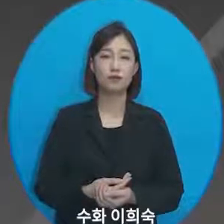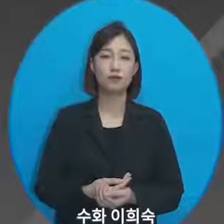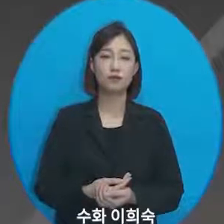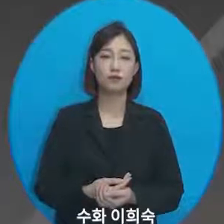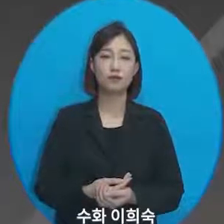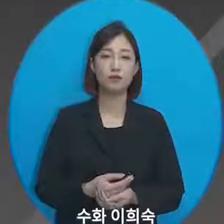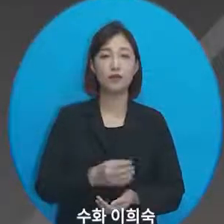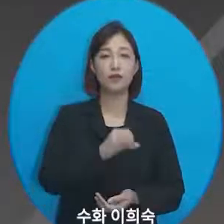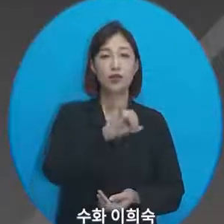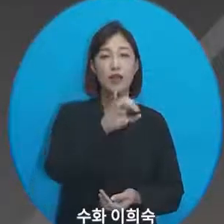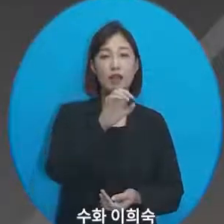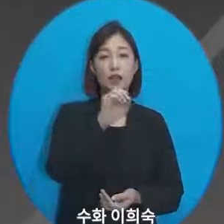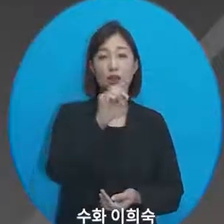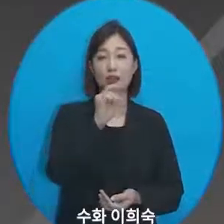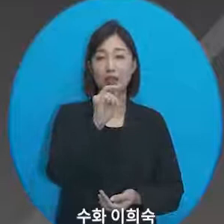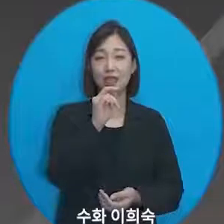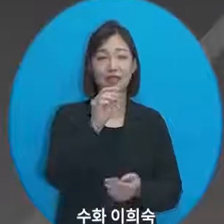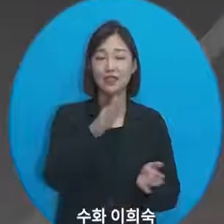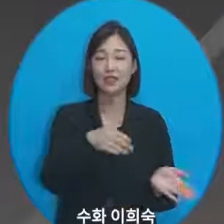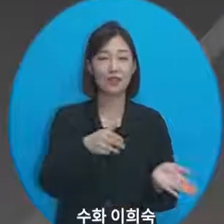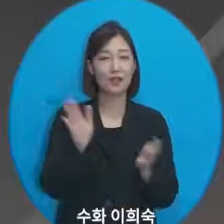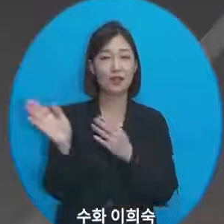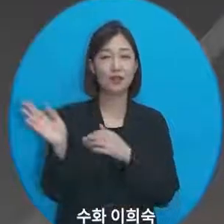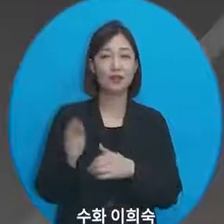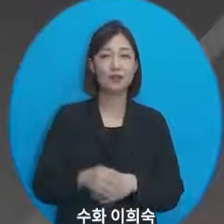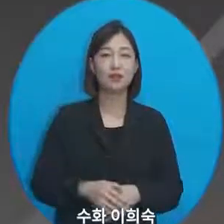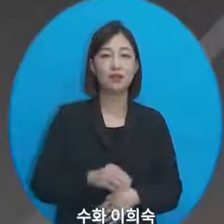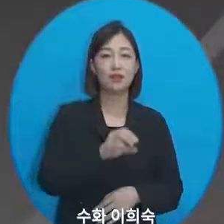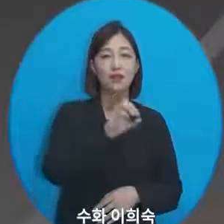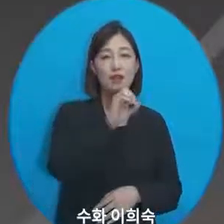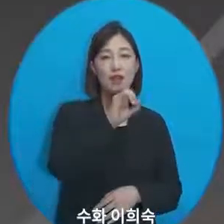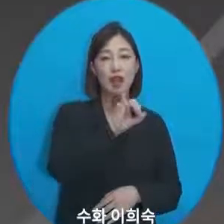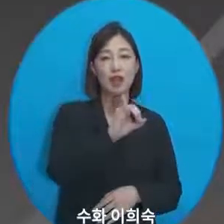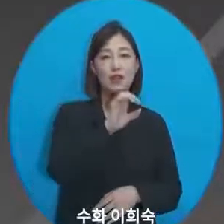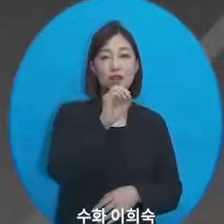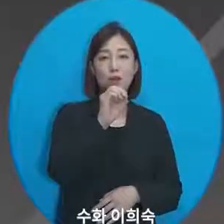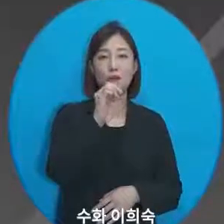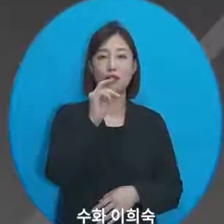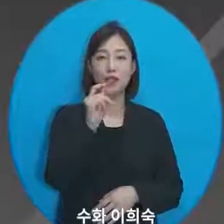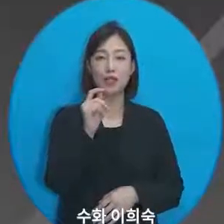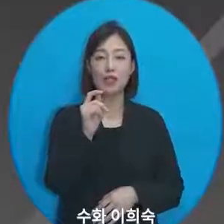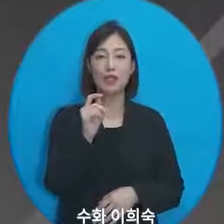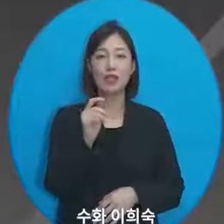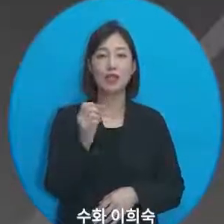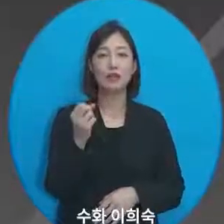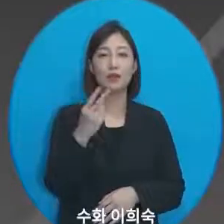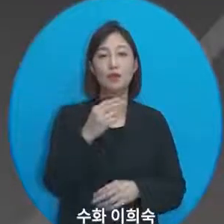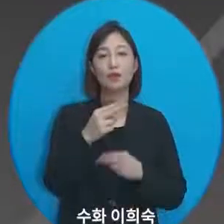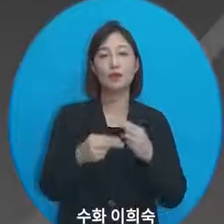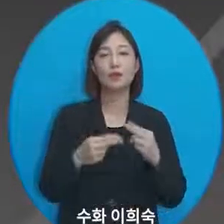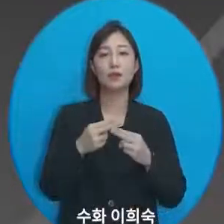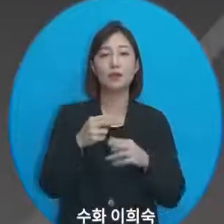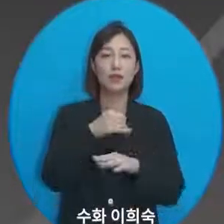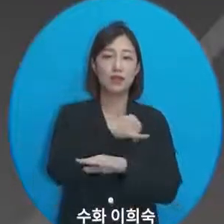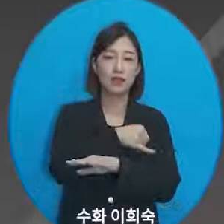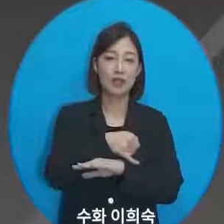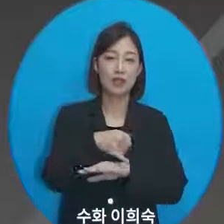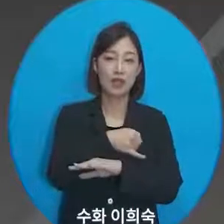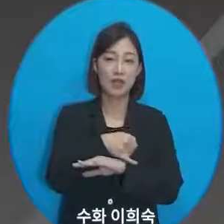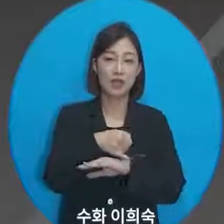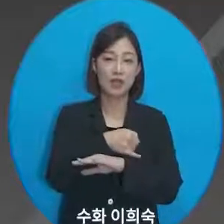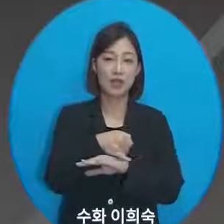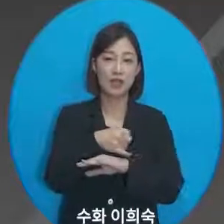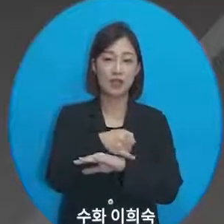이제 IoT가 아니라 ICT와 유니버셜 디자인 속에서 우리가 앞으로 변화되어야